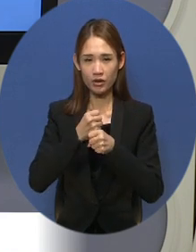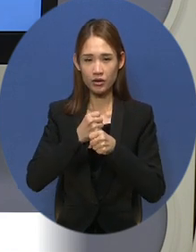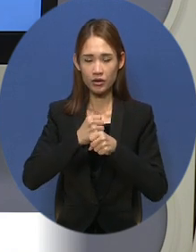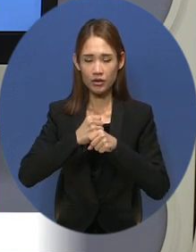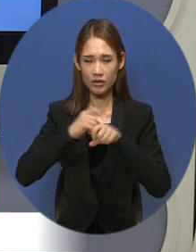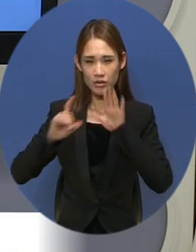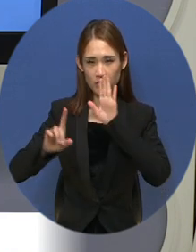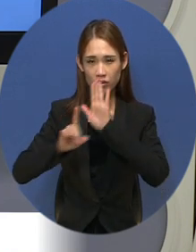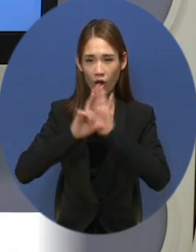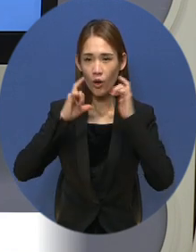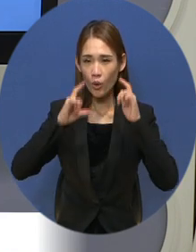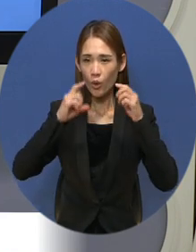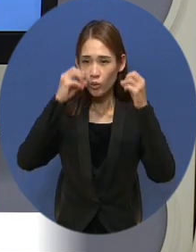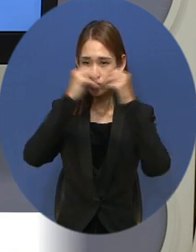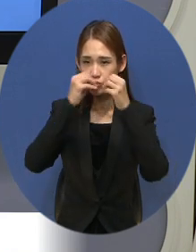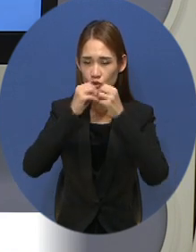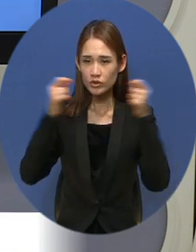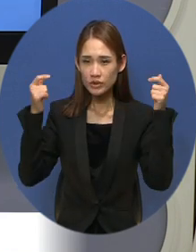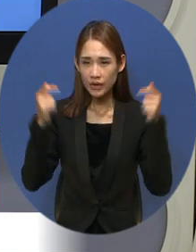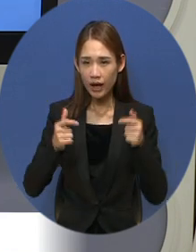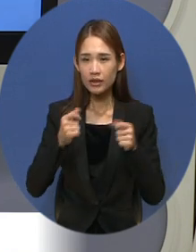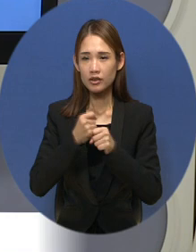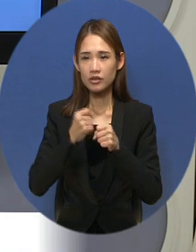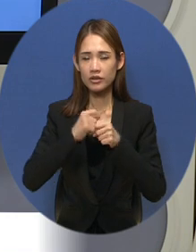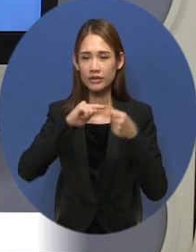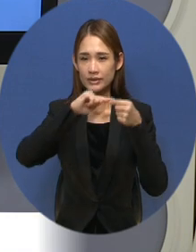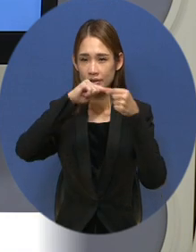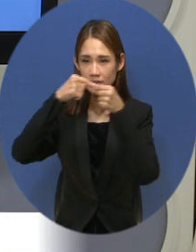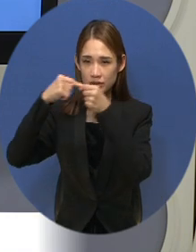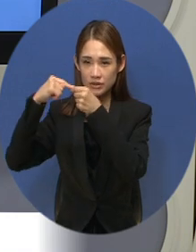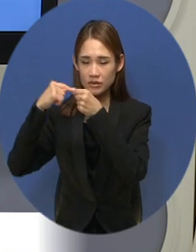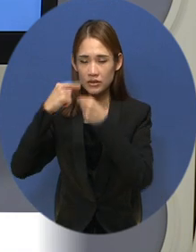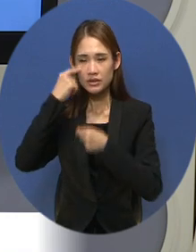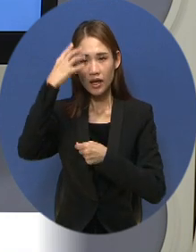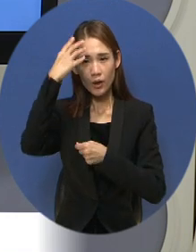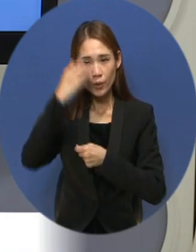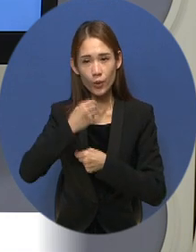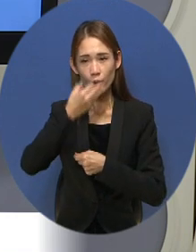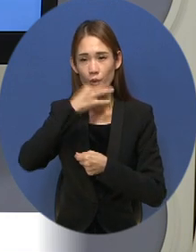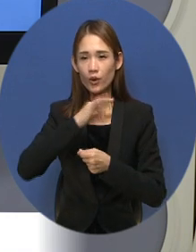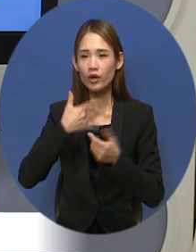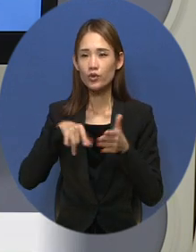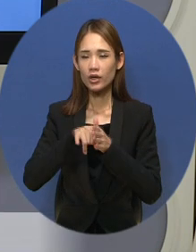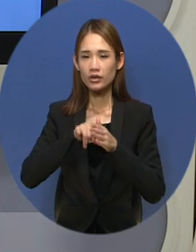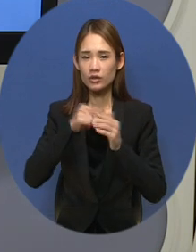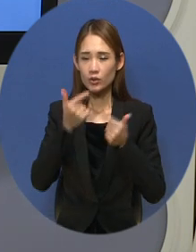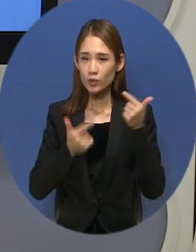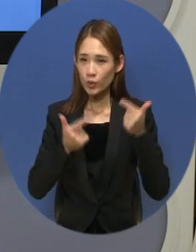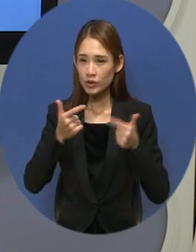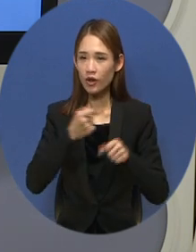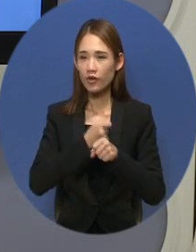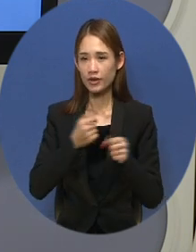문구를 간결하게 표현하고 글씨크기 등도 시각적 효과를 높이기 위해 조정했습니다